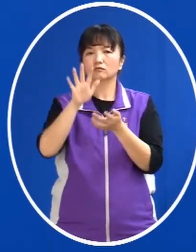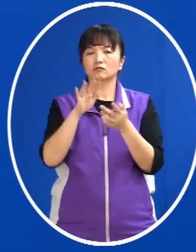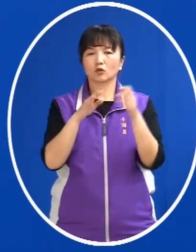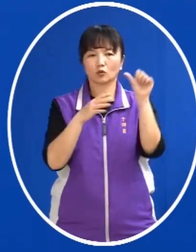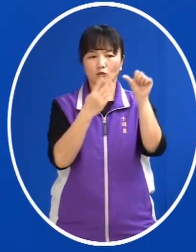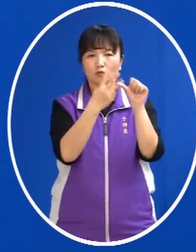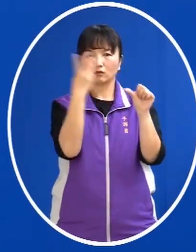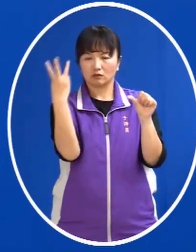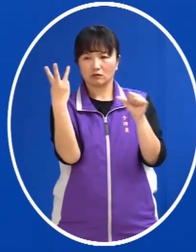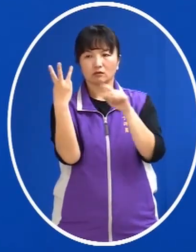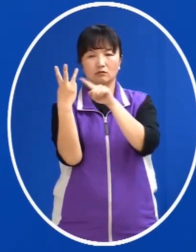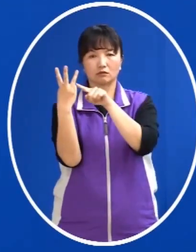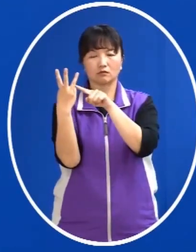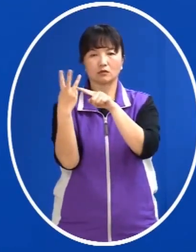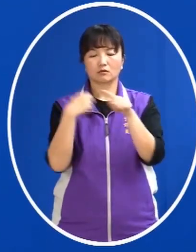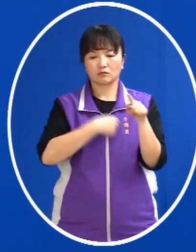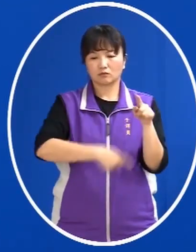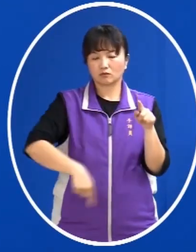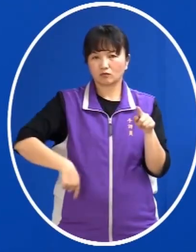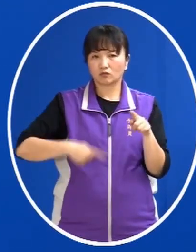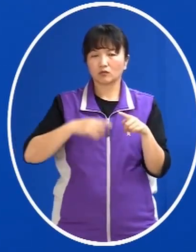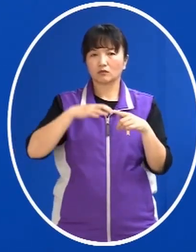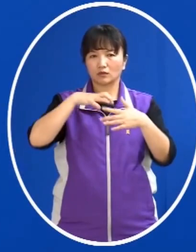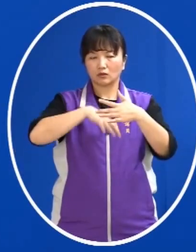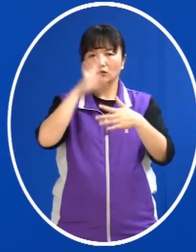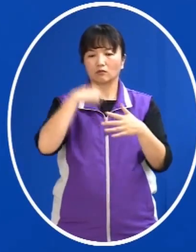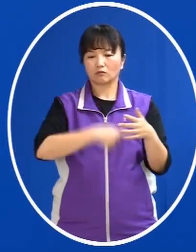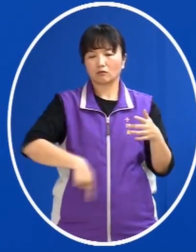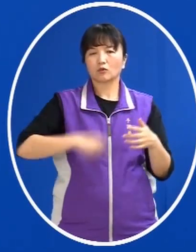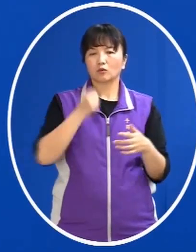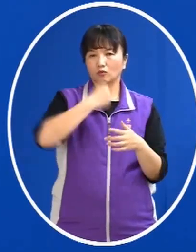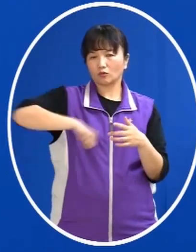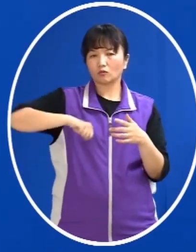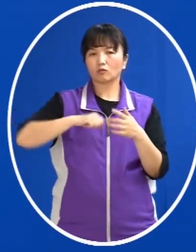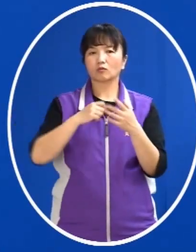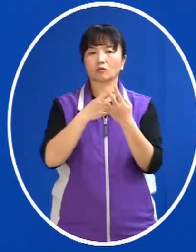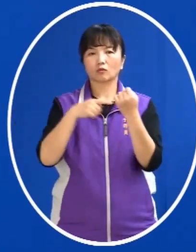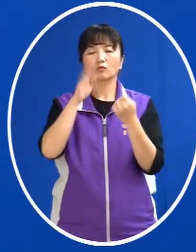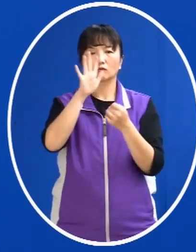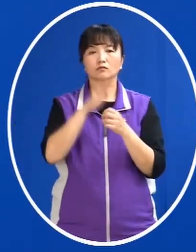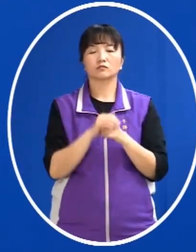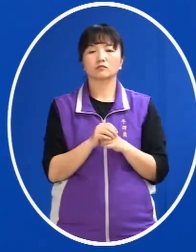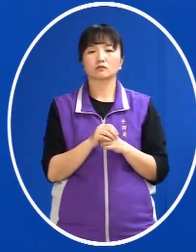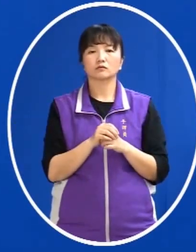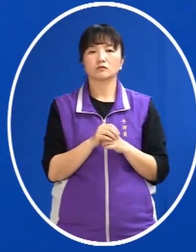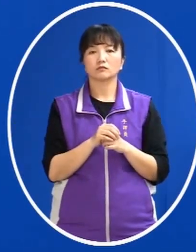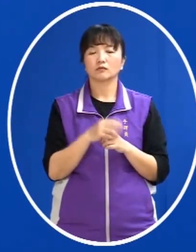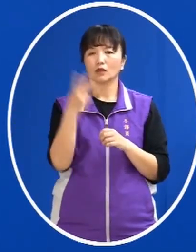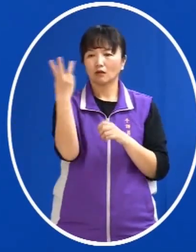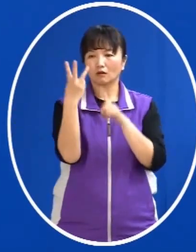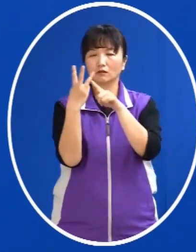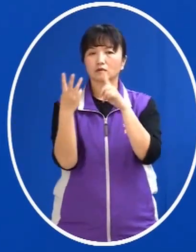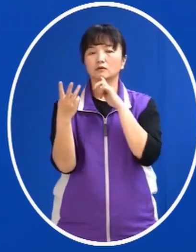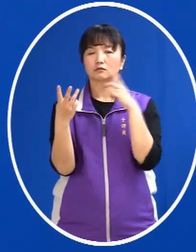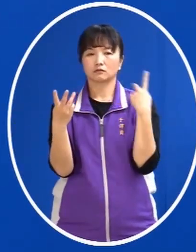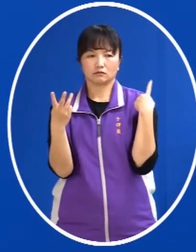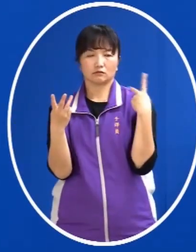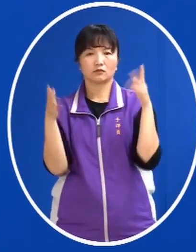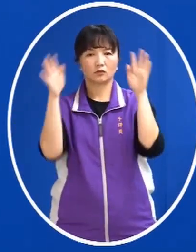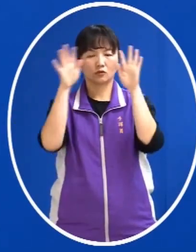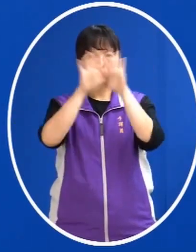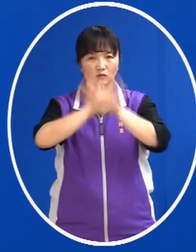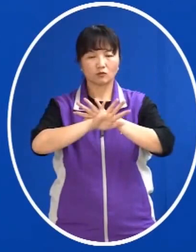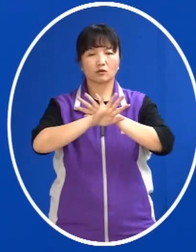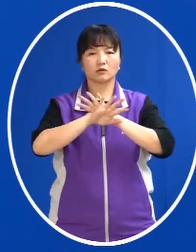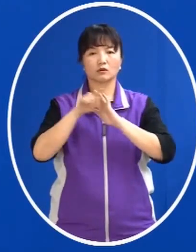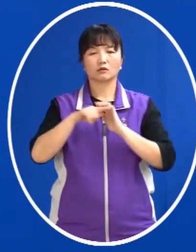位检测出身体已经是有出现抗体的状况。那他们虽然在前天晚上的 PCR 的